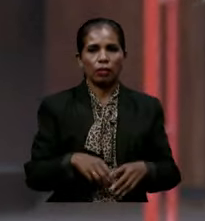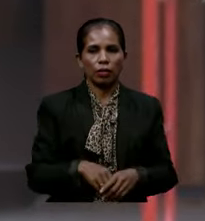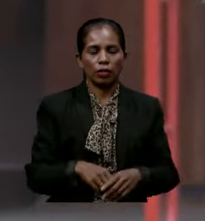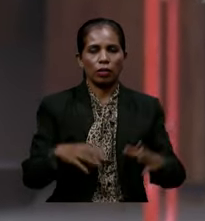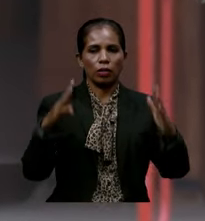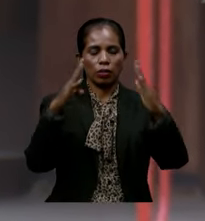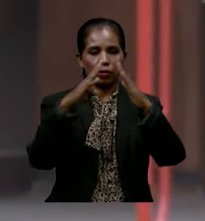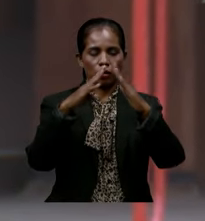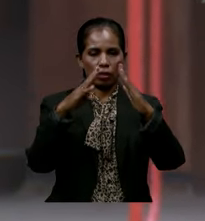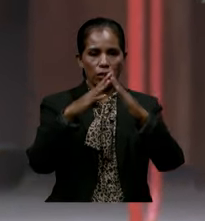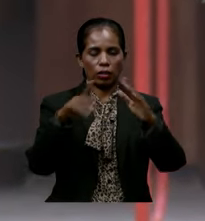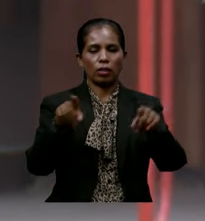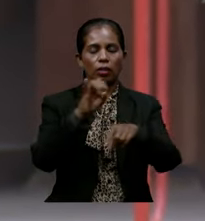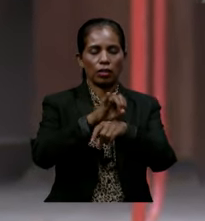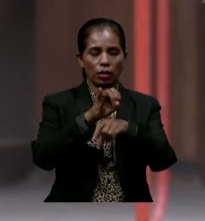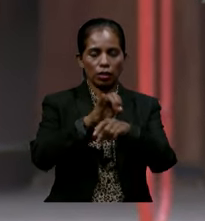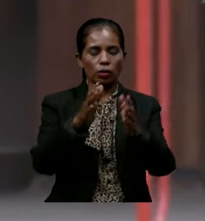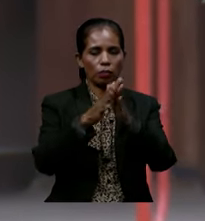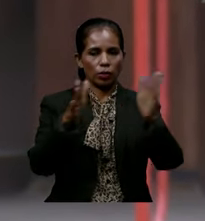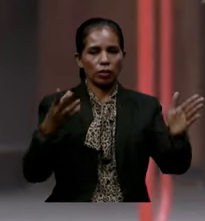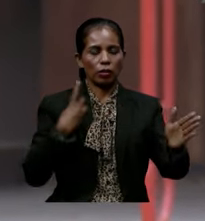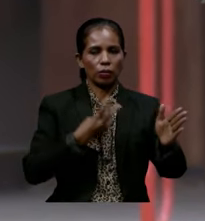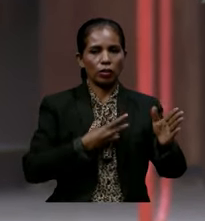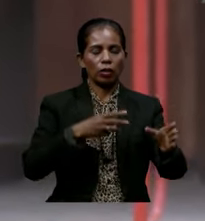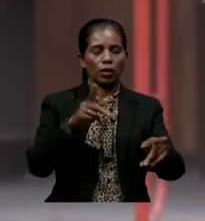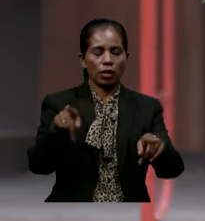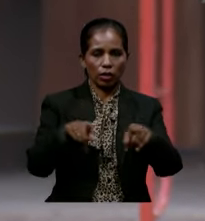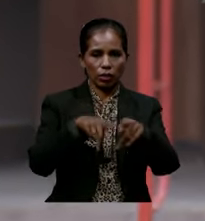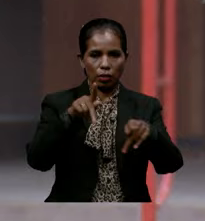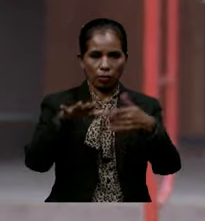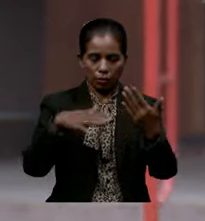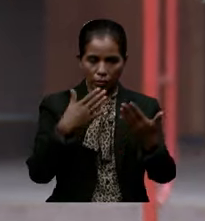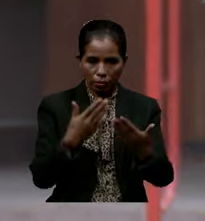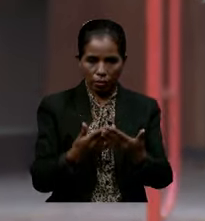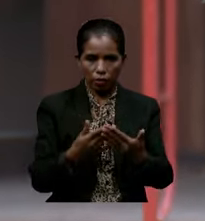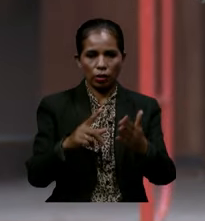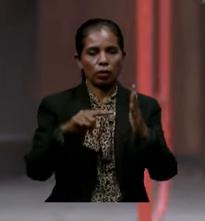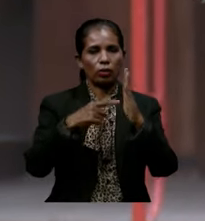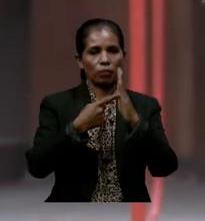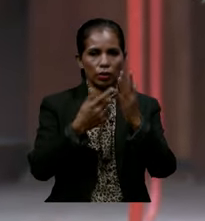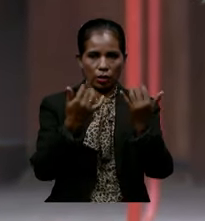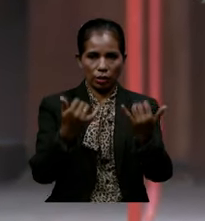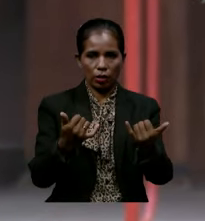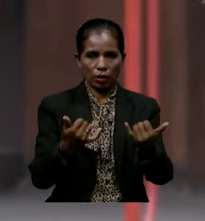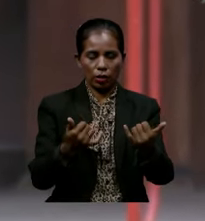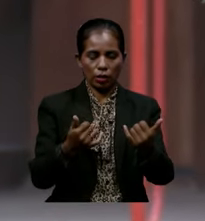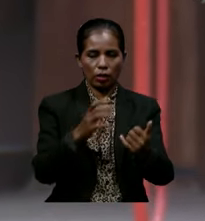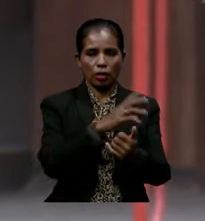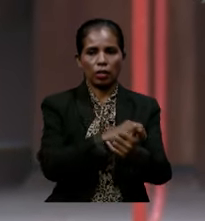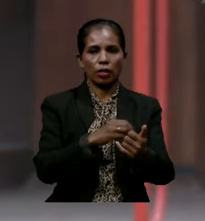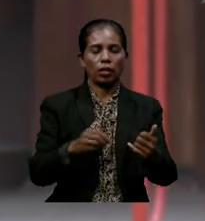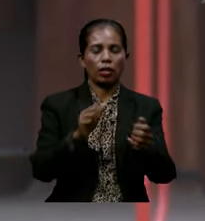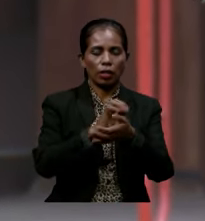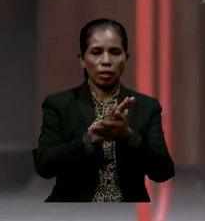uma bot ba itahot nu da sarani minian ho di hahu hene i hamata kitan katedral ho